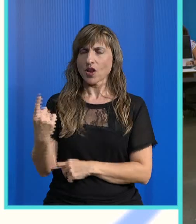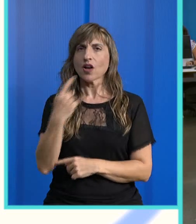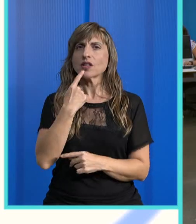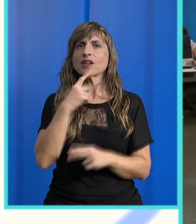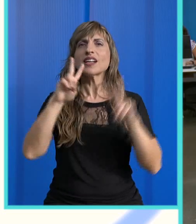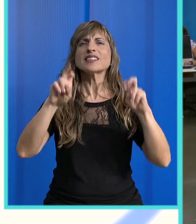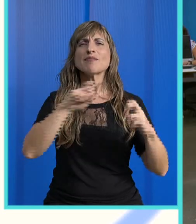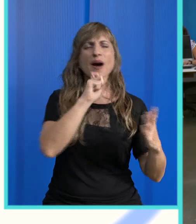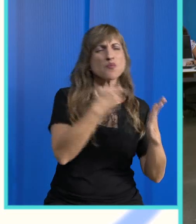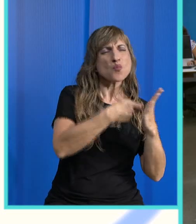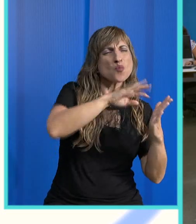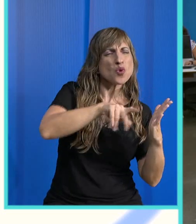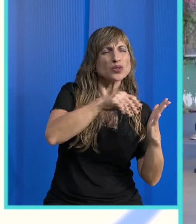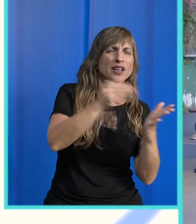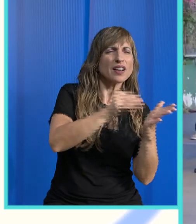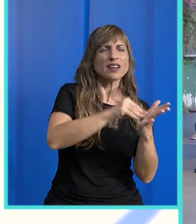la multireincidència.